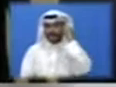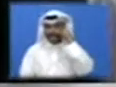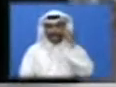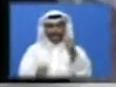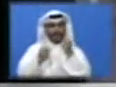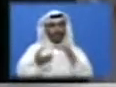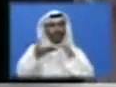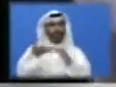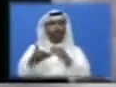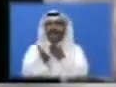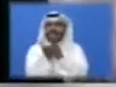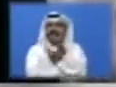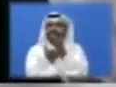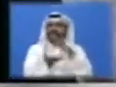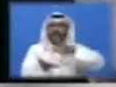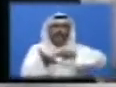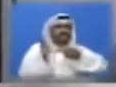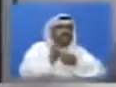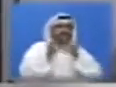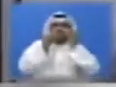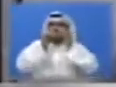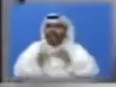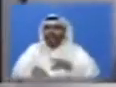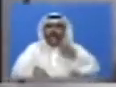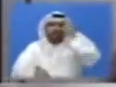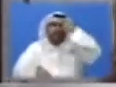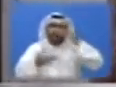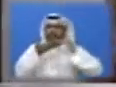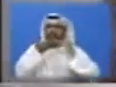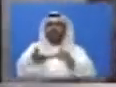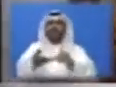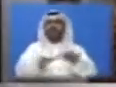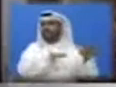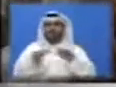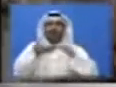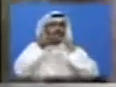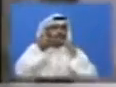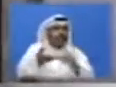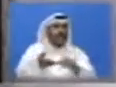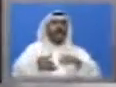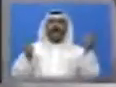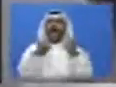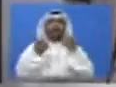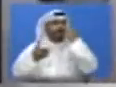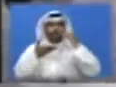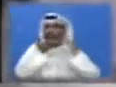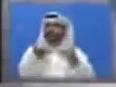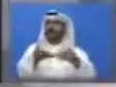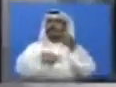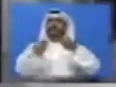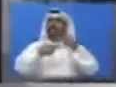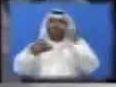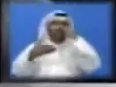الحاجة إلى أساليب معالجة جديدة قادرة على مواجهة ما يهدد الإنسانية من كوارث